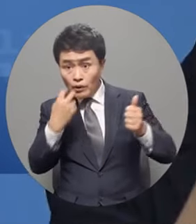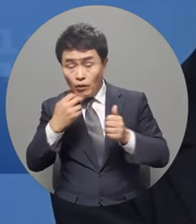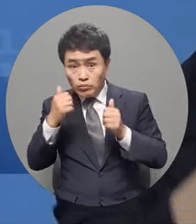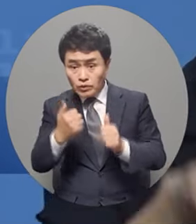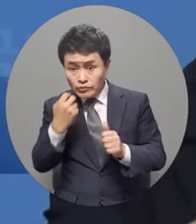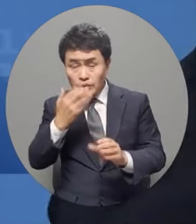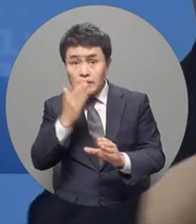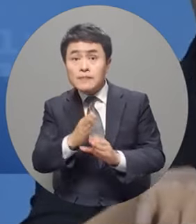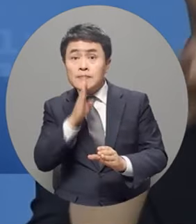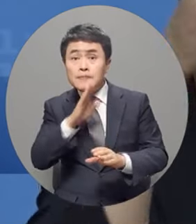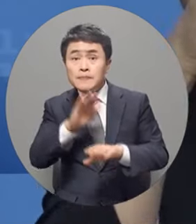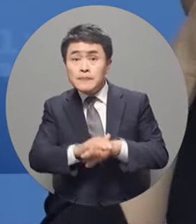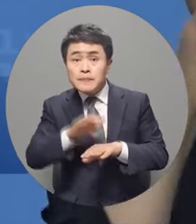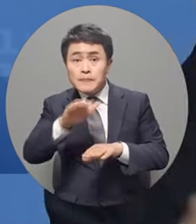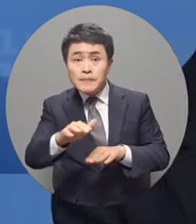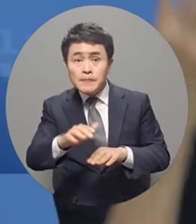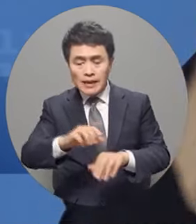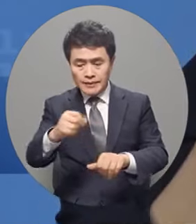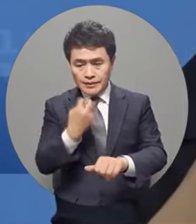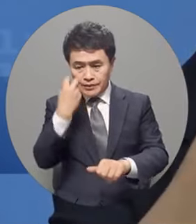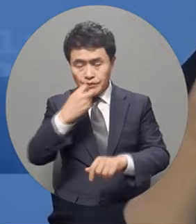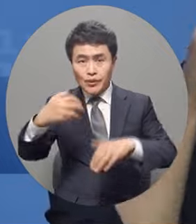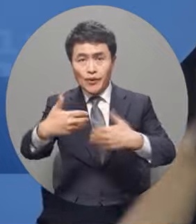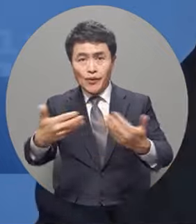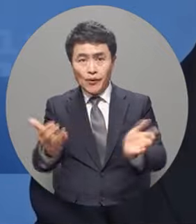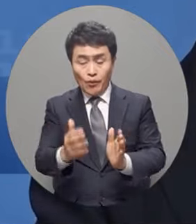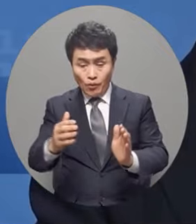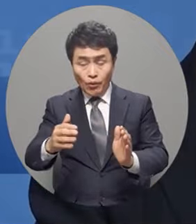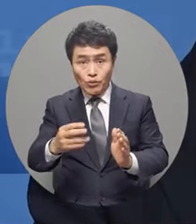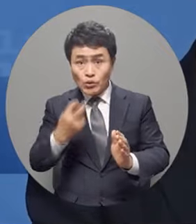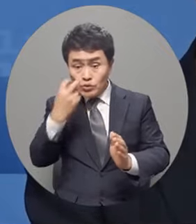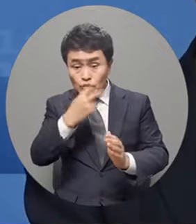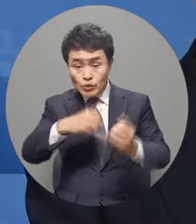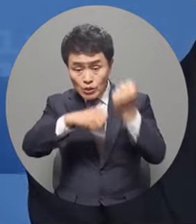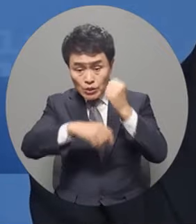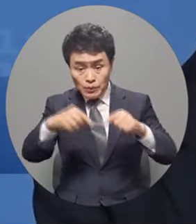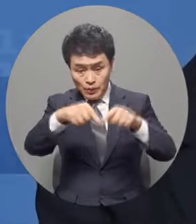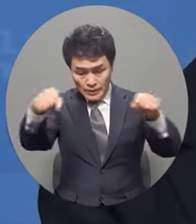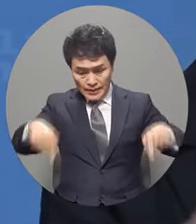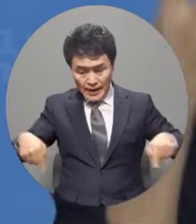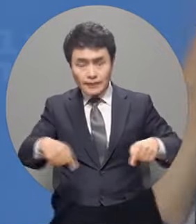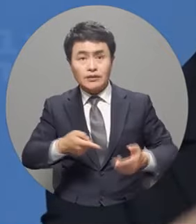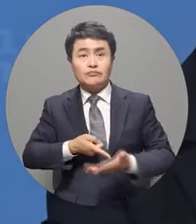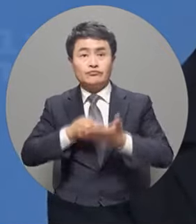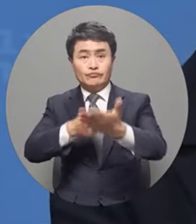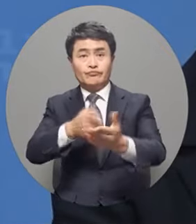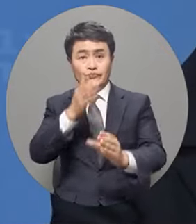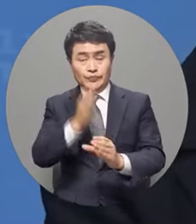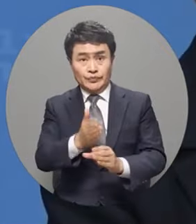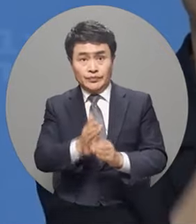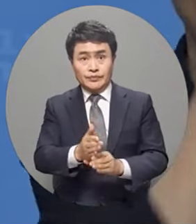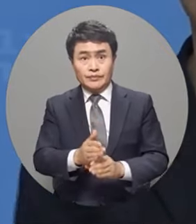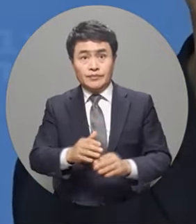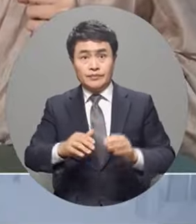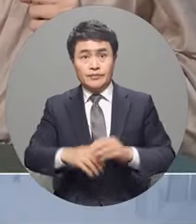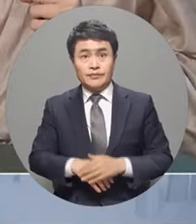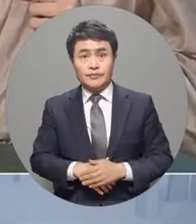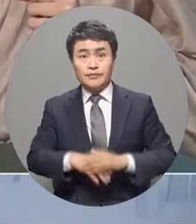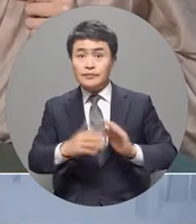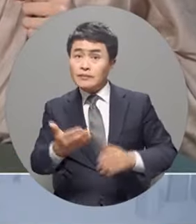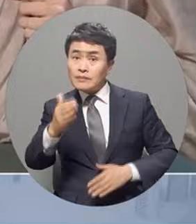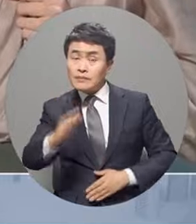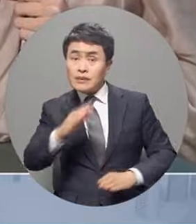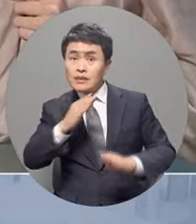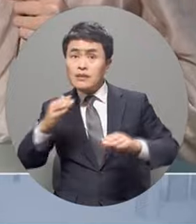개입하고 특검 정국을 위한 수사 가이드라인까지 제시하고 있습니다 하지만